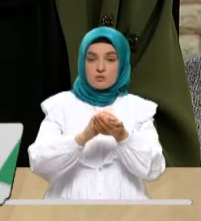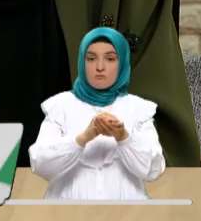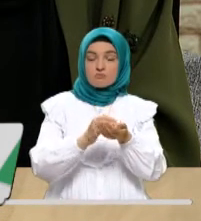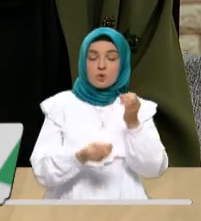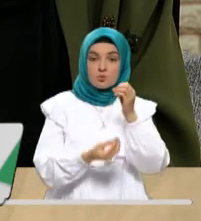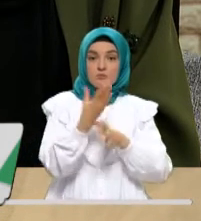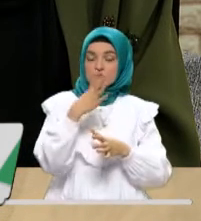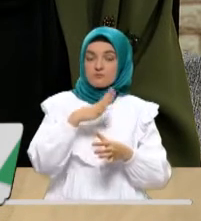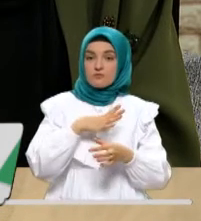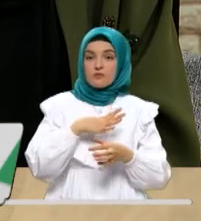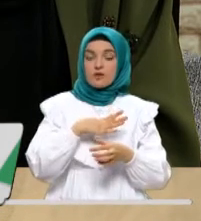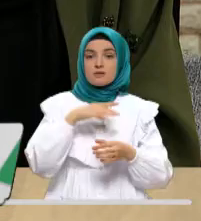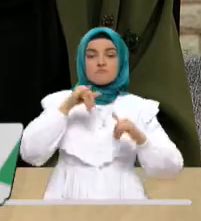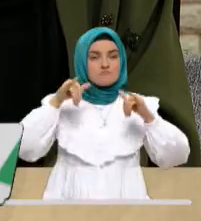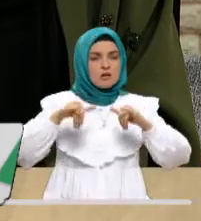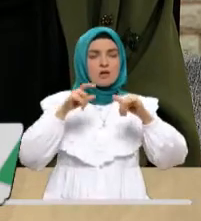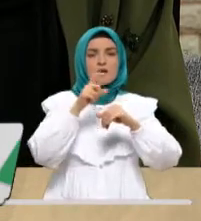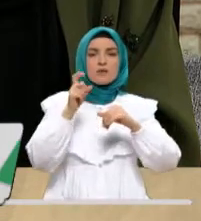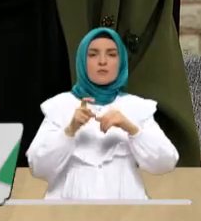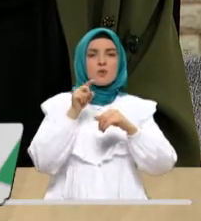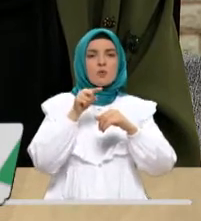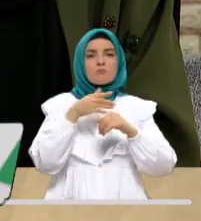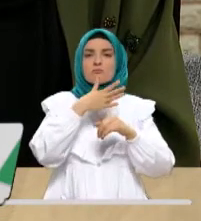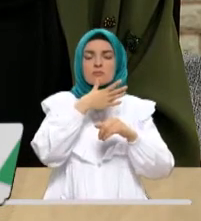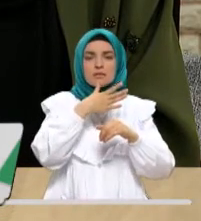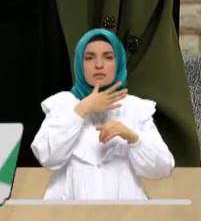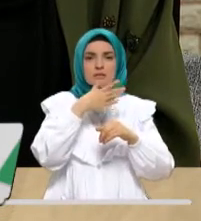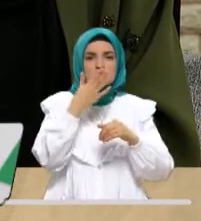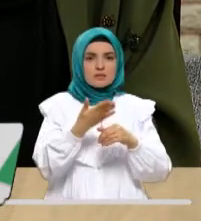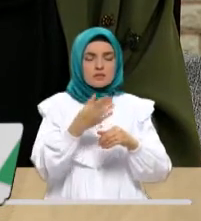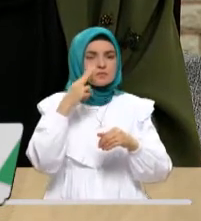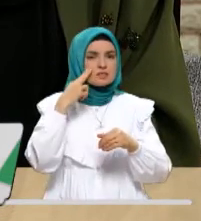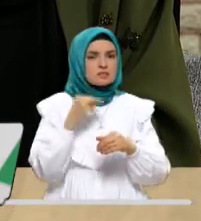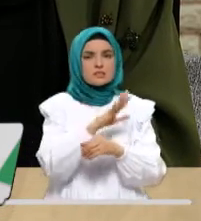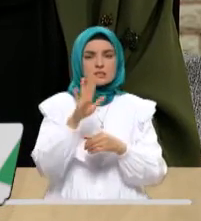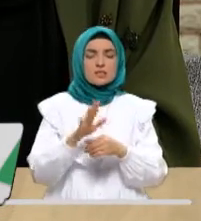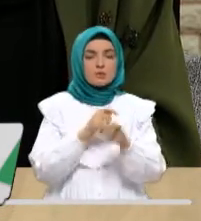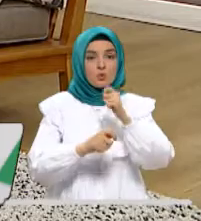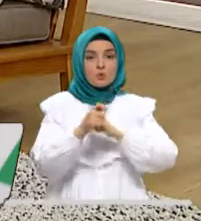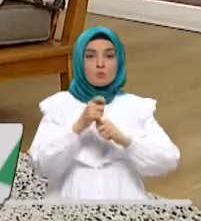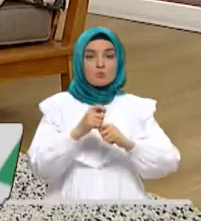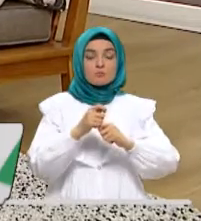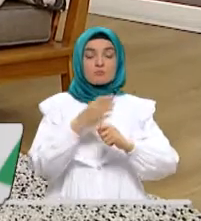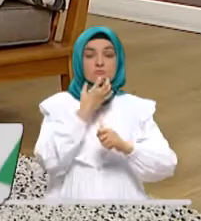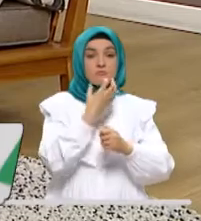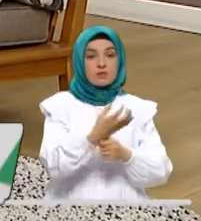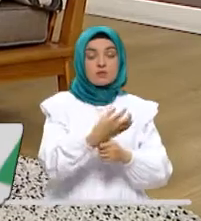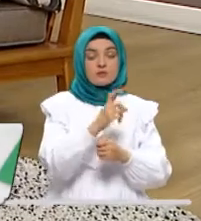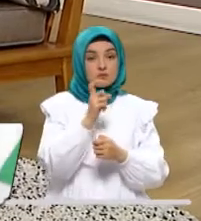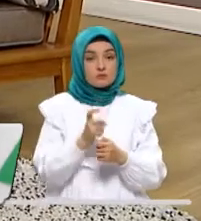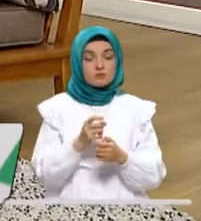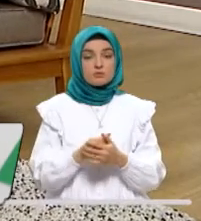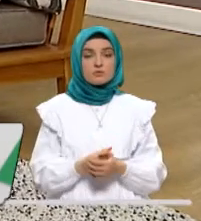üretmeye başladılar artık. Aynı şey mi? Yoksa o klasik bildiğimiz Arap sabununun mu temizlikte kullanılmasını öneriyorsunuz? Ya da kalıp sabun? Bildiğimiz yine. Arap